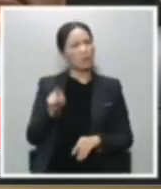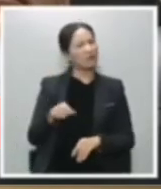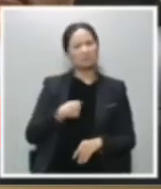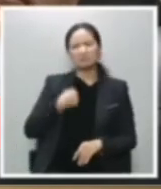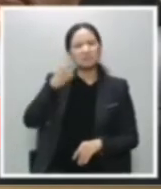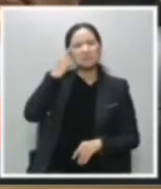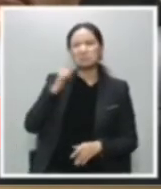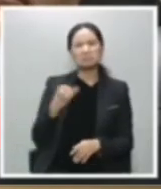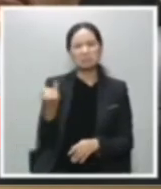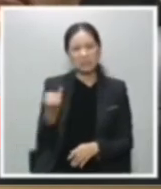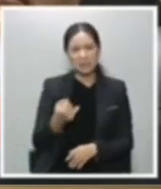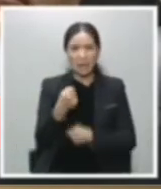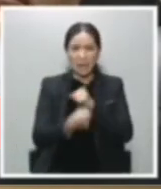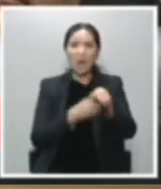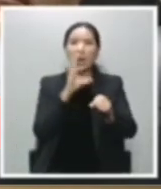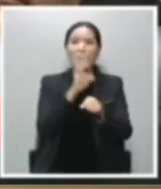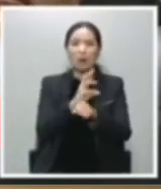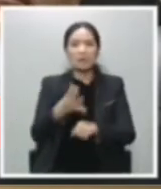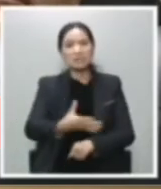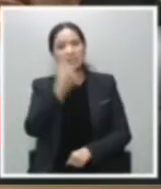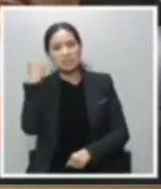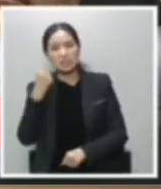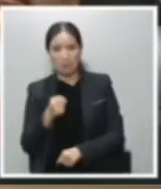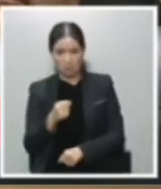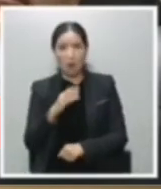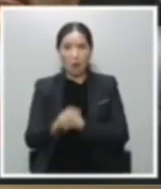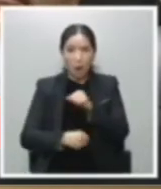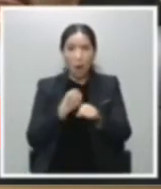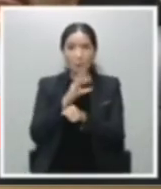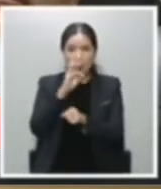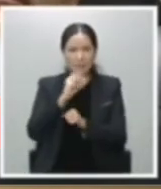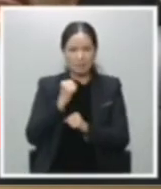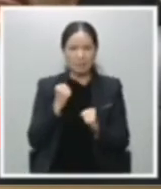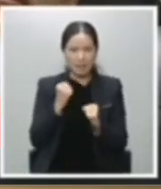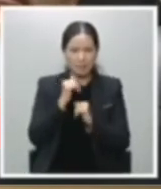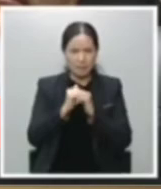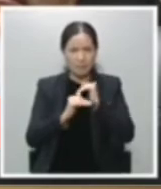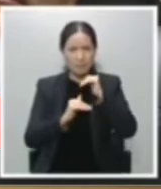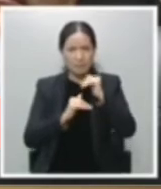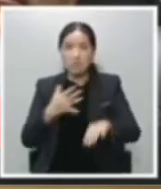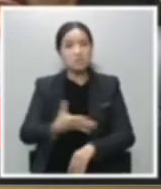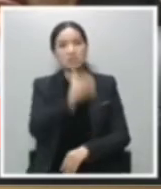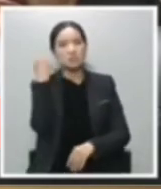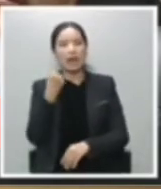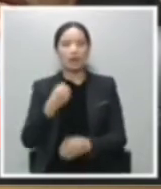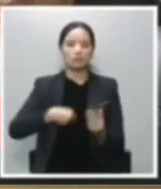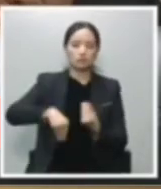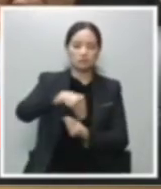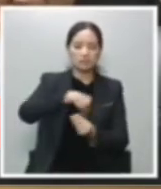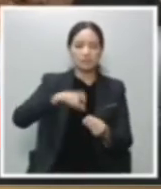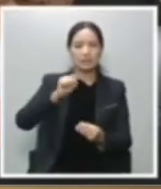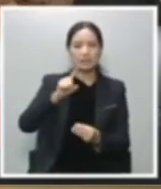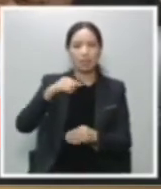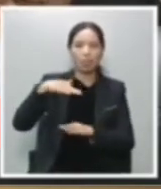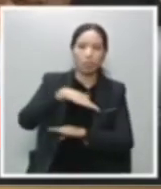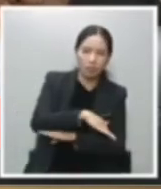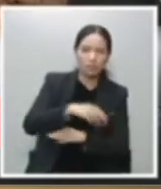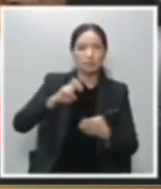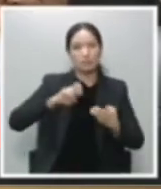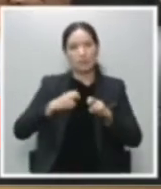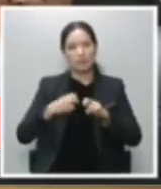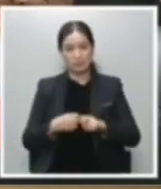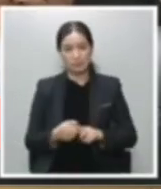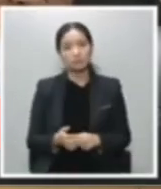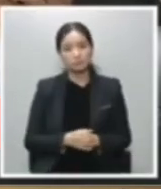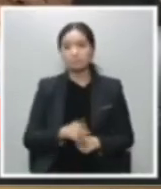ปีที6ปีทีบ้านเมืองกำลังจะเจริญเติบโตปรากฏว่าเศรษฐกิจทรุดเศรษฐกิจมีปัญหาขณะนี้เนี่ยผมเรียนถามว่าท่